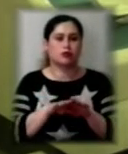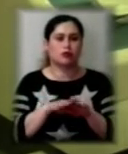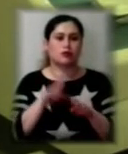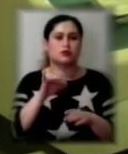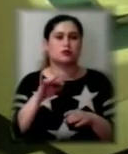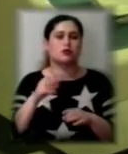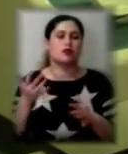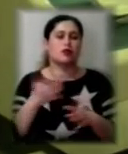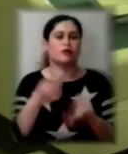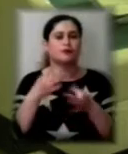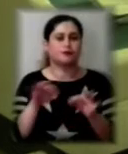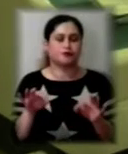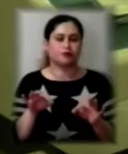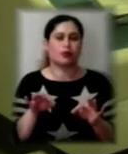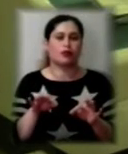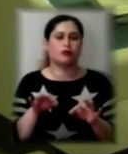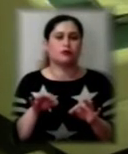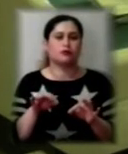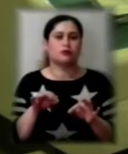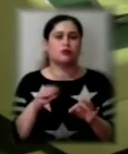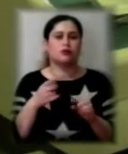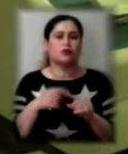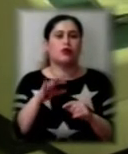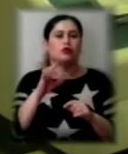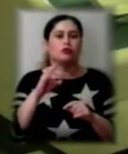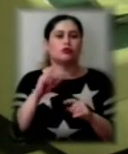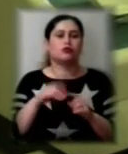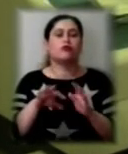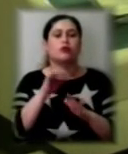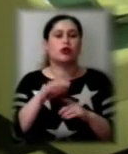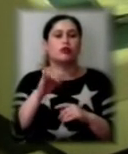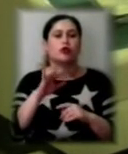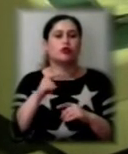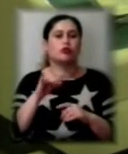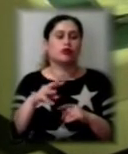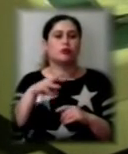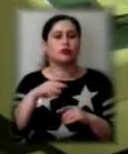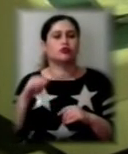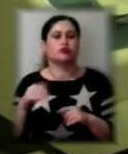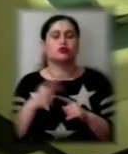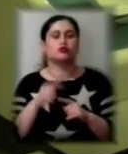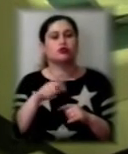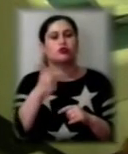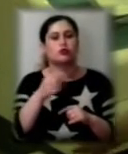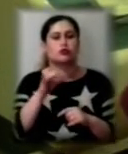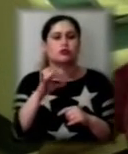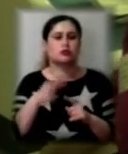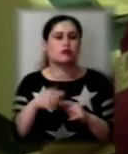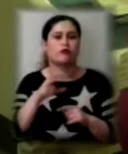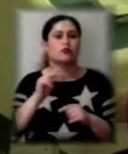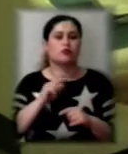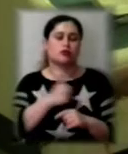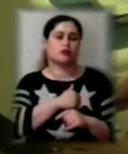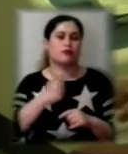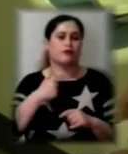Це закрита система, яка дозволяє одночасно визначити імуноглобулін М та G. Чи хороша ця система? Вона працює самостійно. В наборі є ось